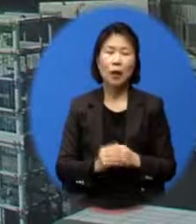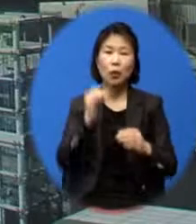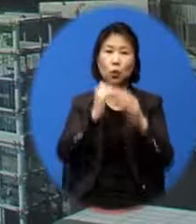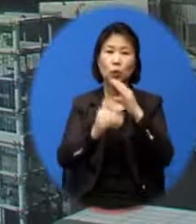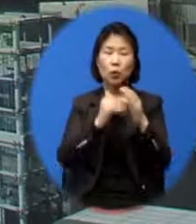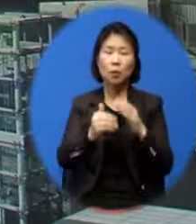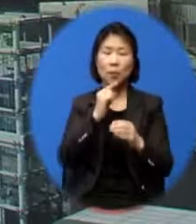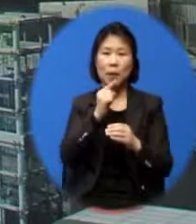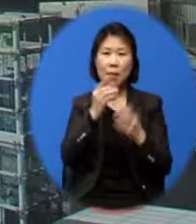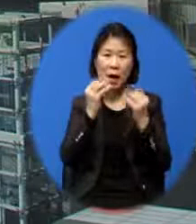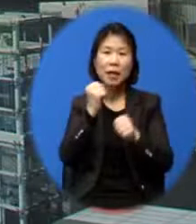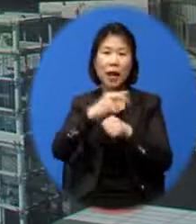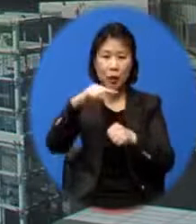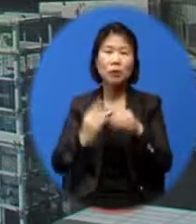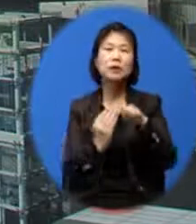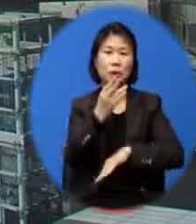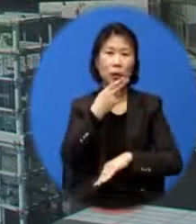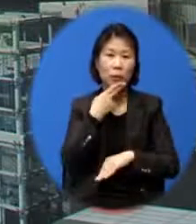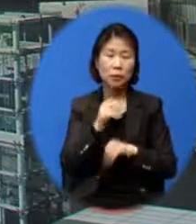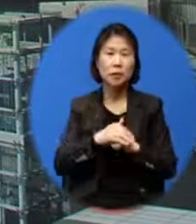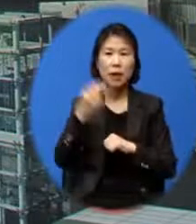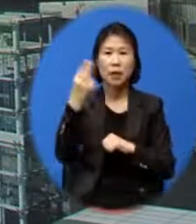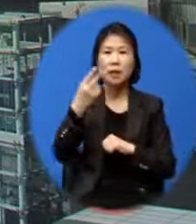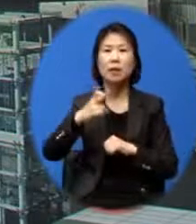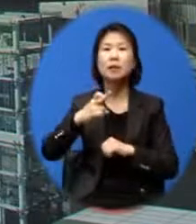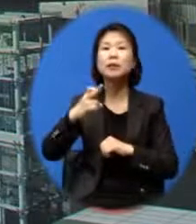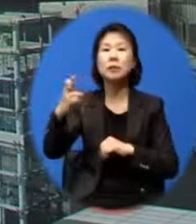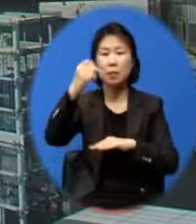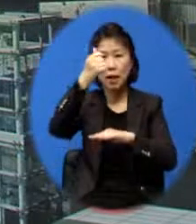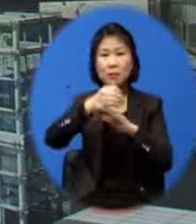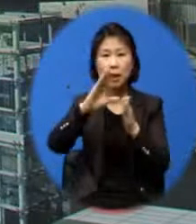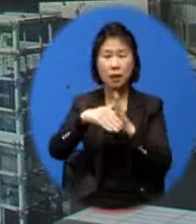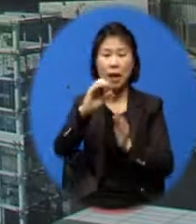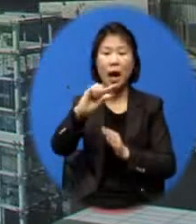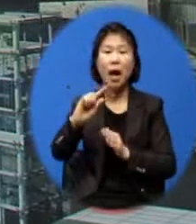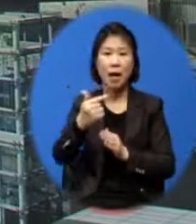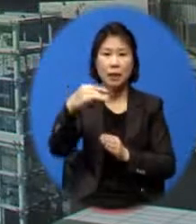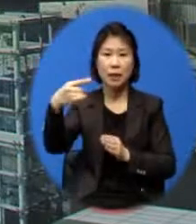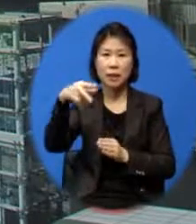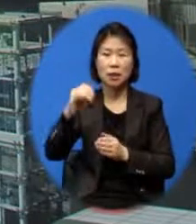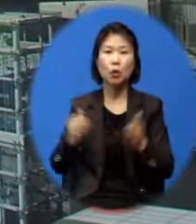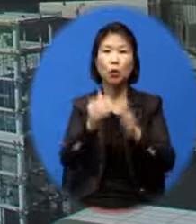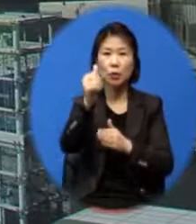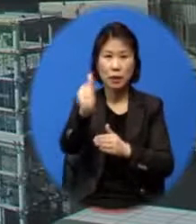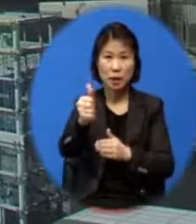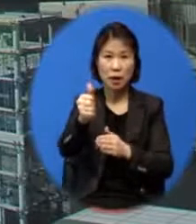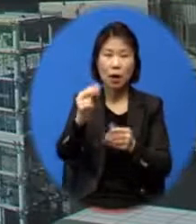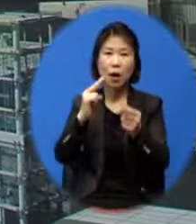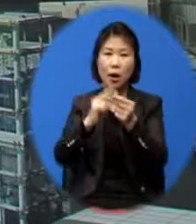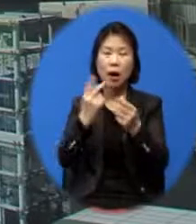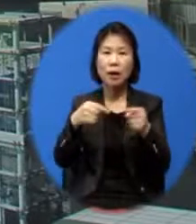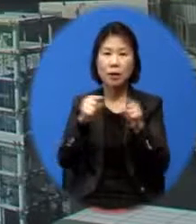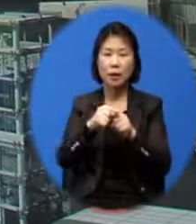소통은 아무리 강조해도 지나치지 않는데요. 2012년의 끝자락에서 안희정 충남도지사가 300여 명의 도내